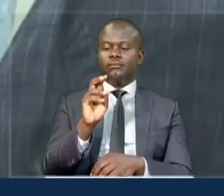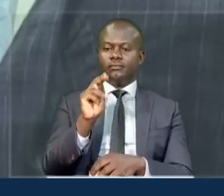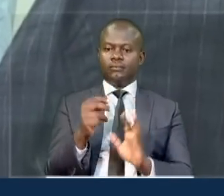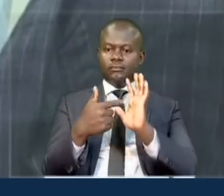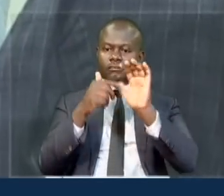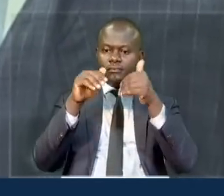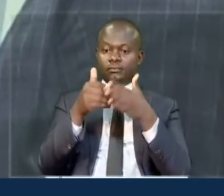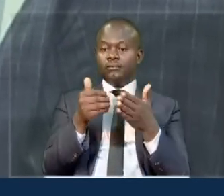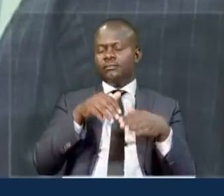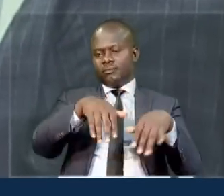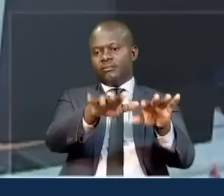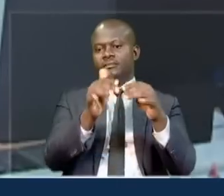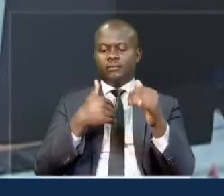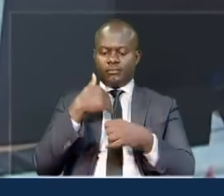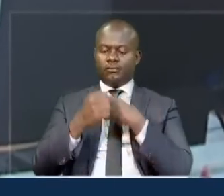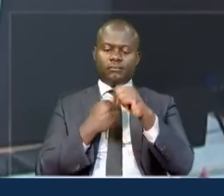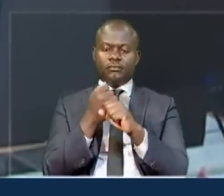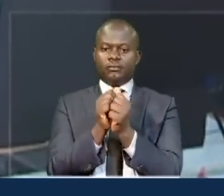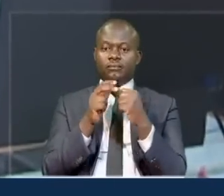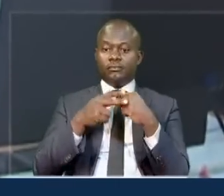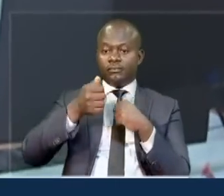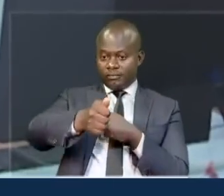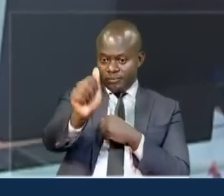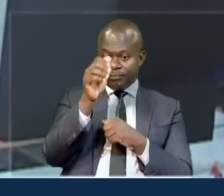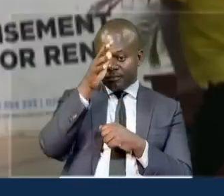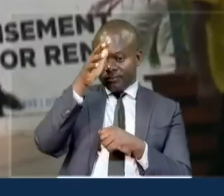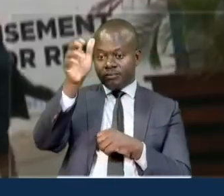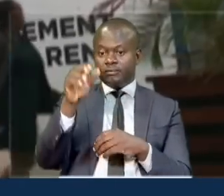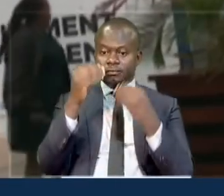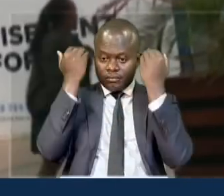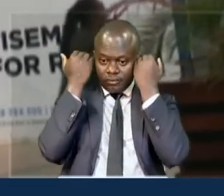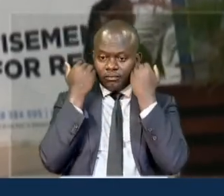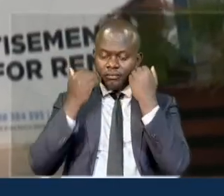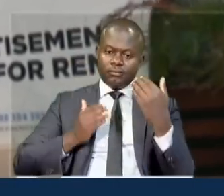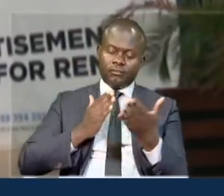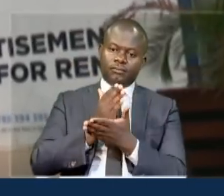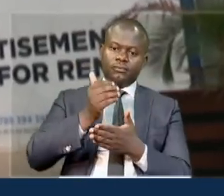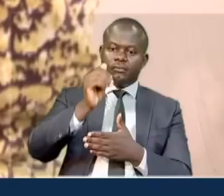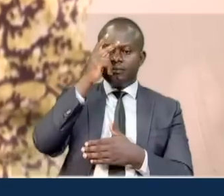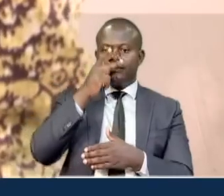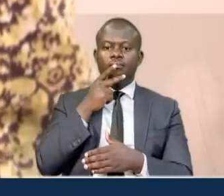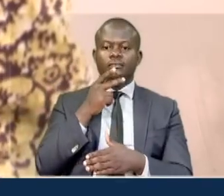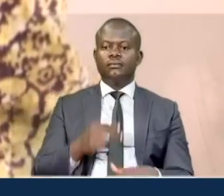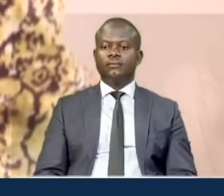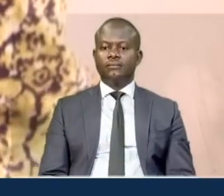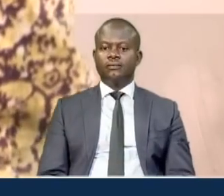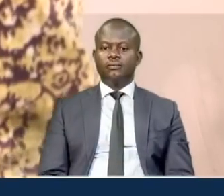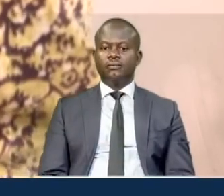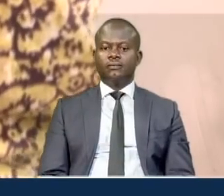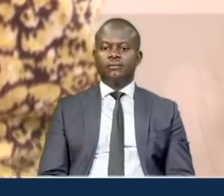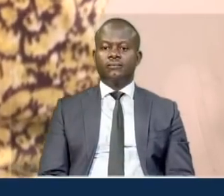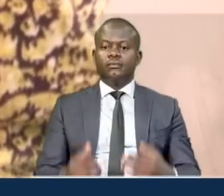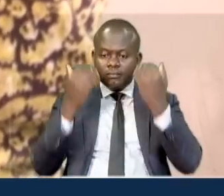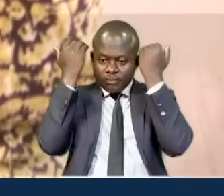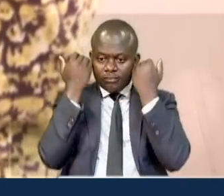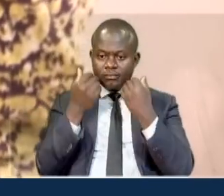yagagaje ko uyu wa mwihakanye imyaka 17 yose ari wese umubyara ahabwa ubutabera n'uburenganzira bwe ku mubyeyi utabera nahawe